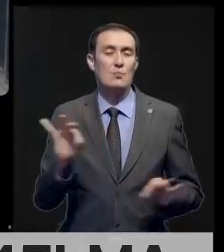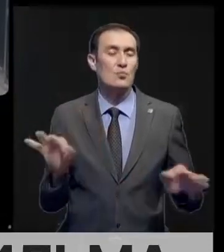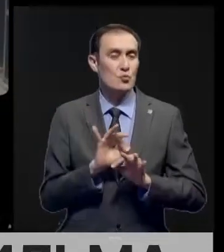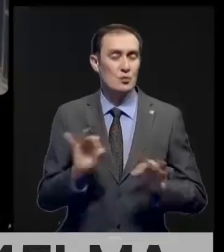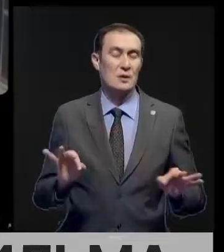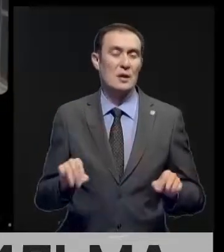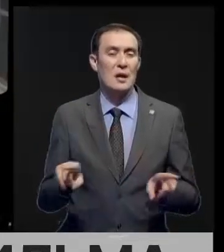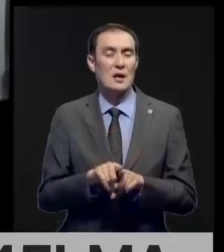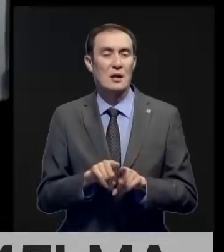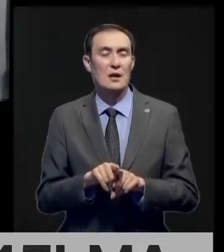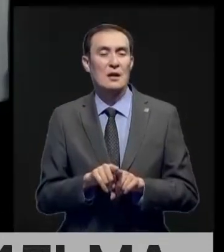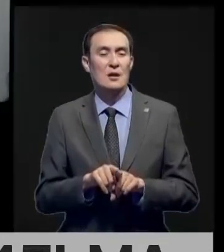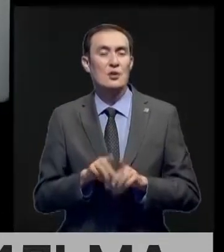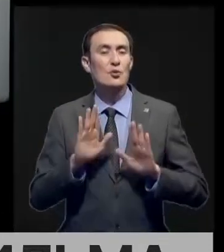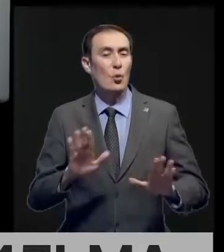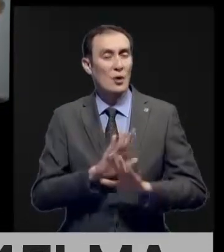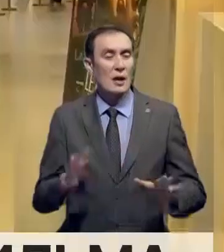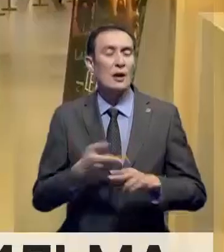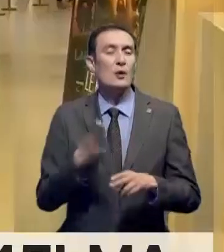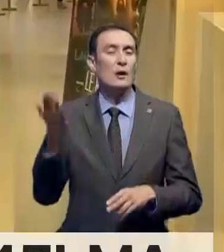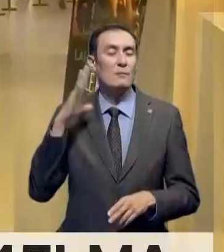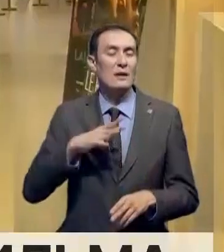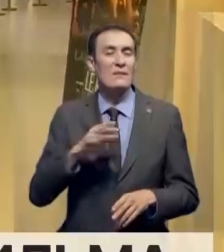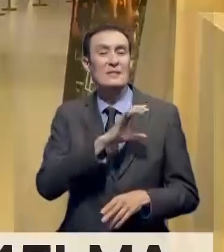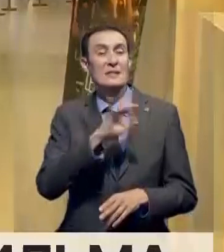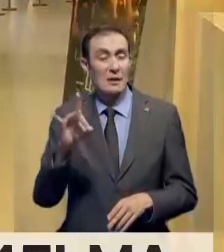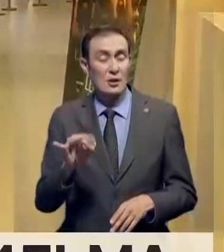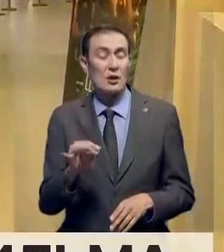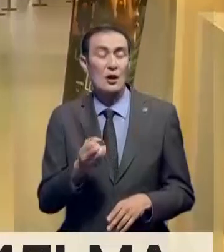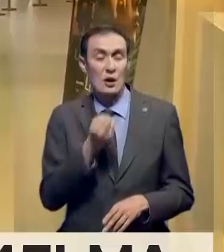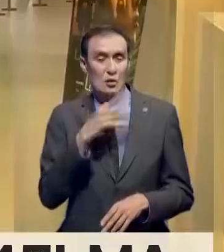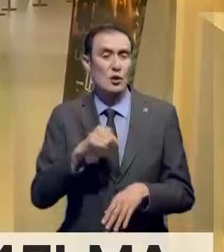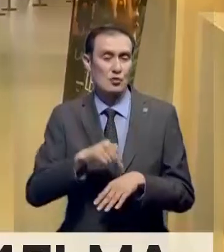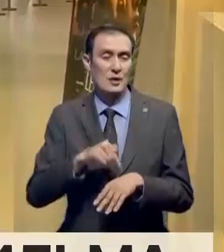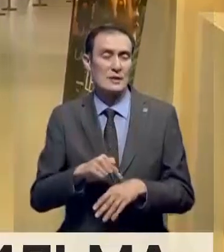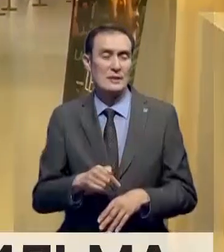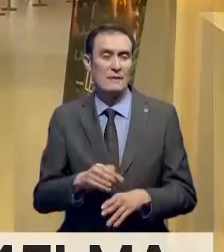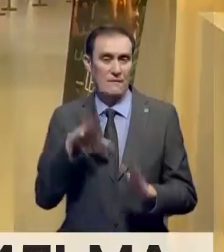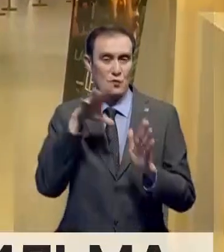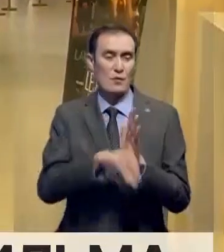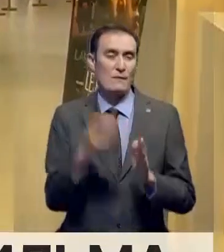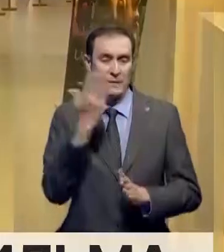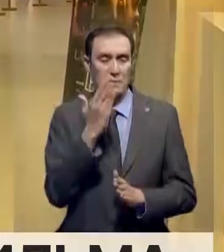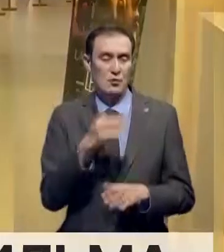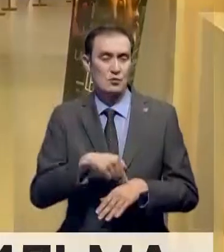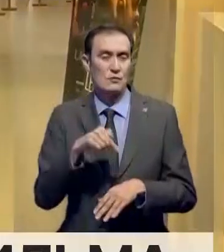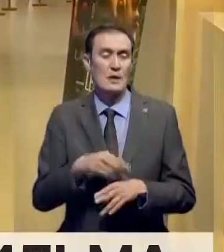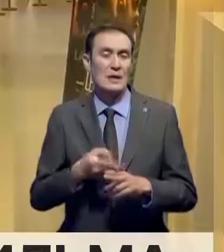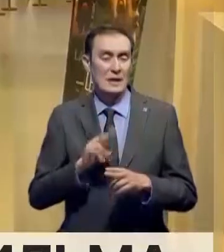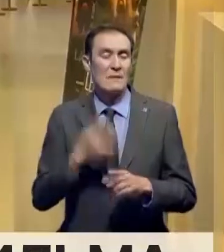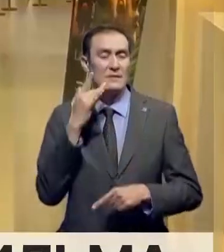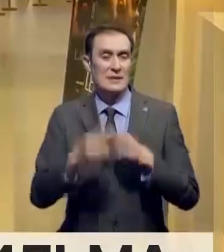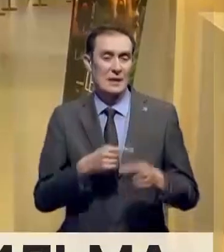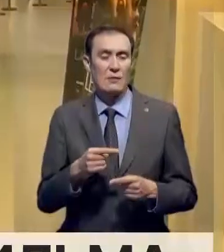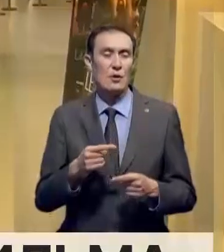музыки, как не только той, которая была внутри Советского Союза, хорошо ощущается в нем. Да, это чувствуется. И всегда